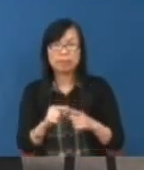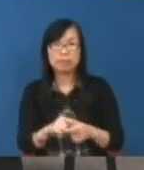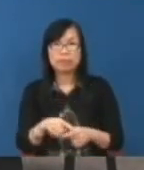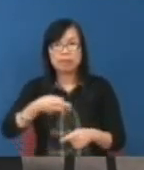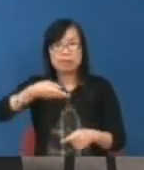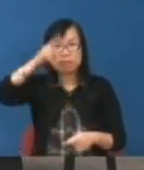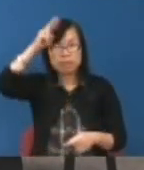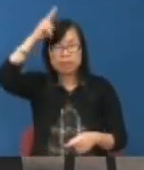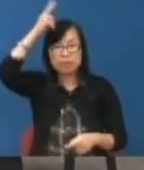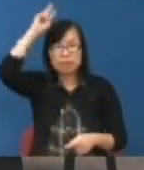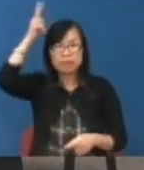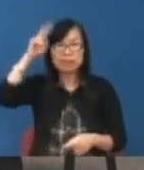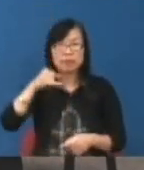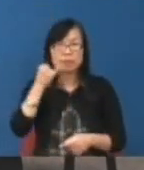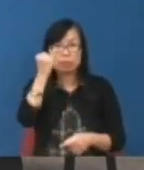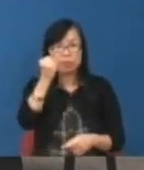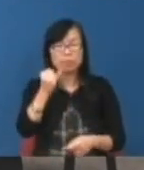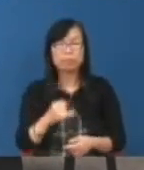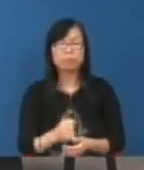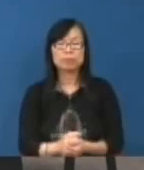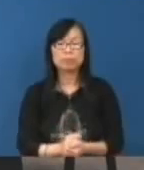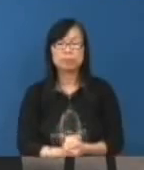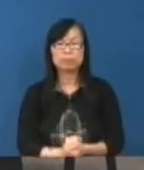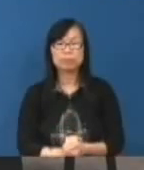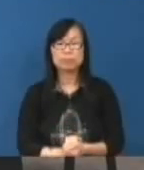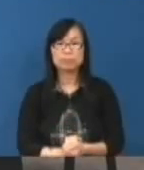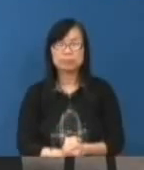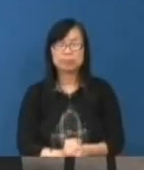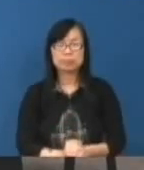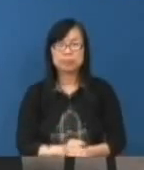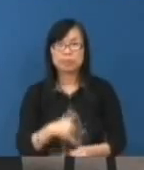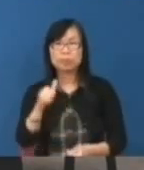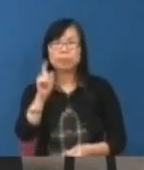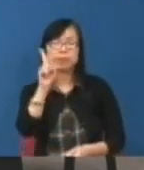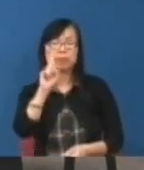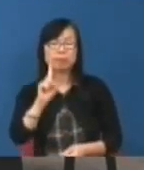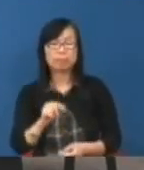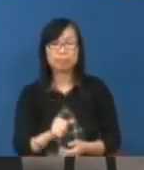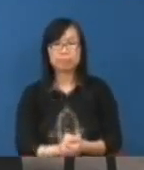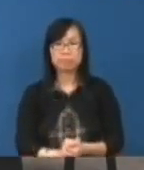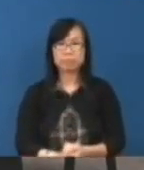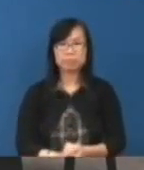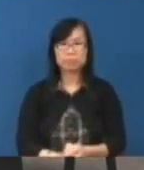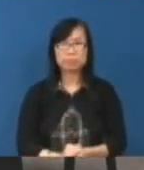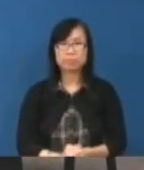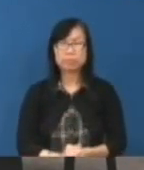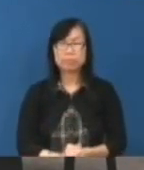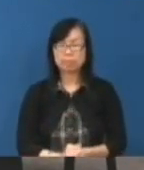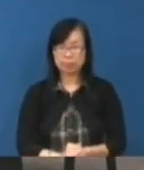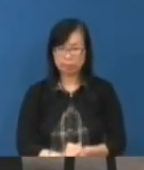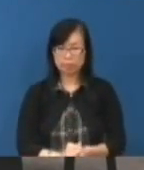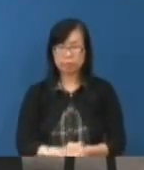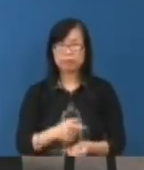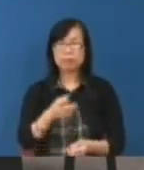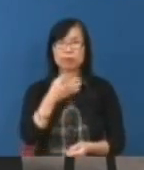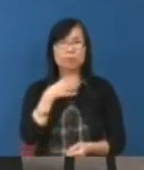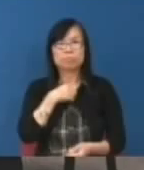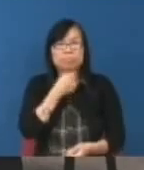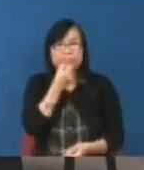是和港央民的呢、是不是他去了哪里呢他是不是这个真是好笑